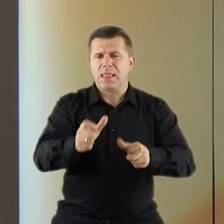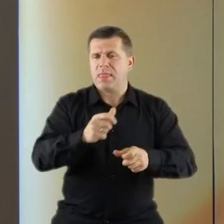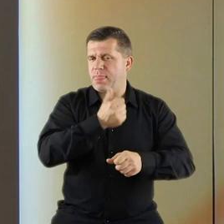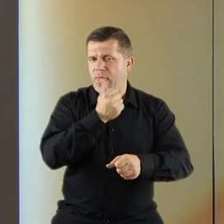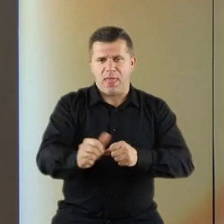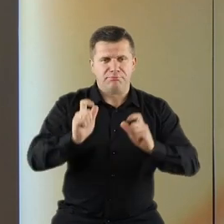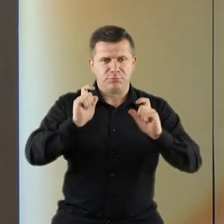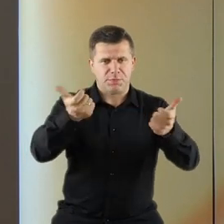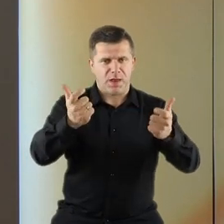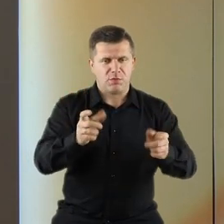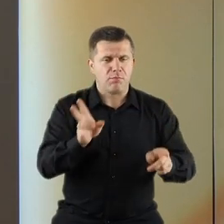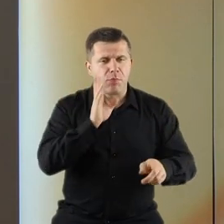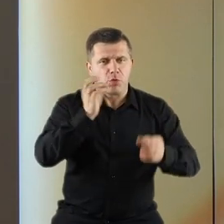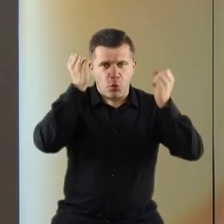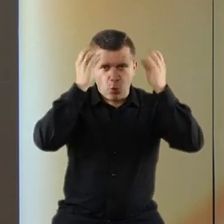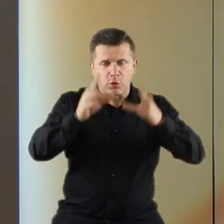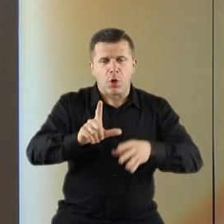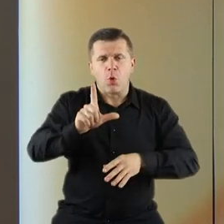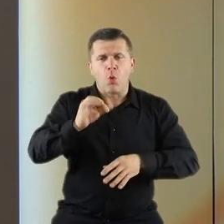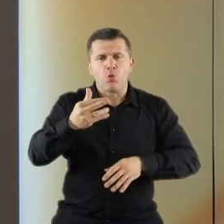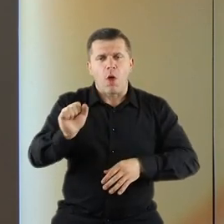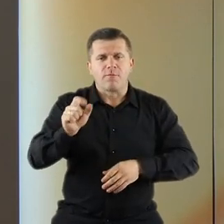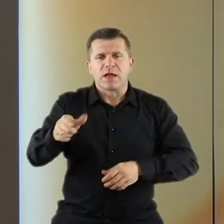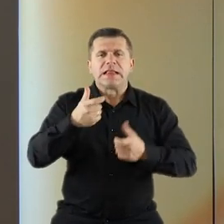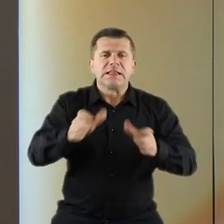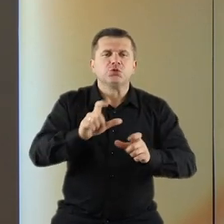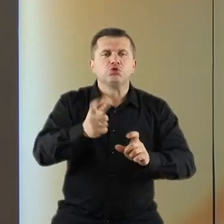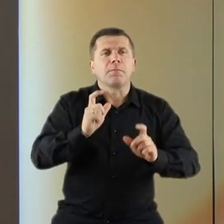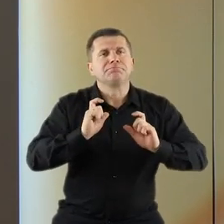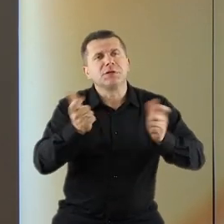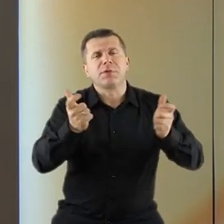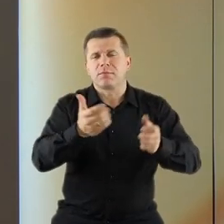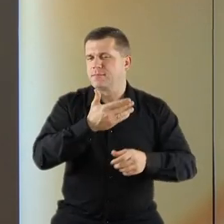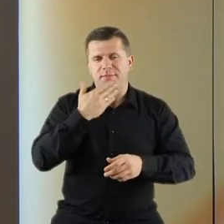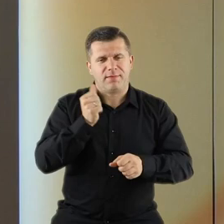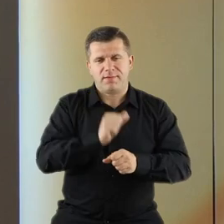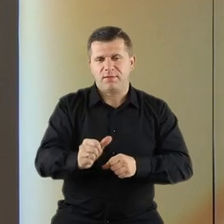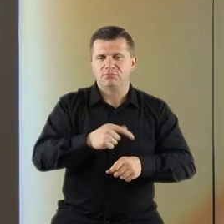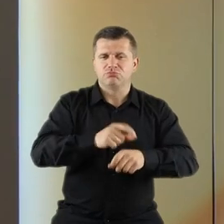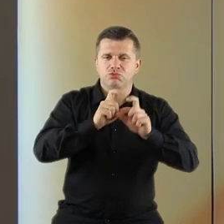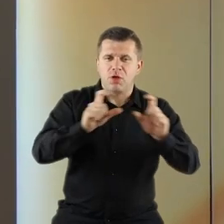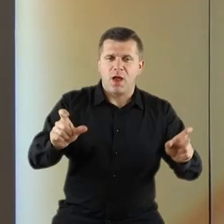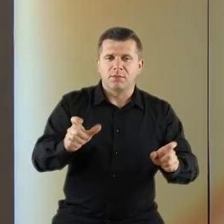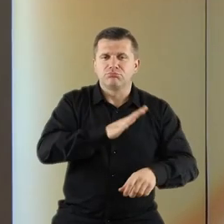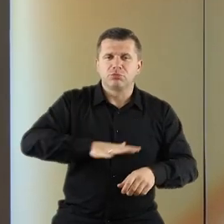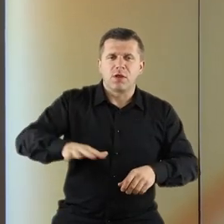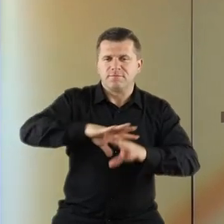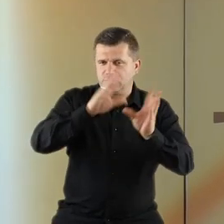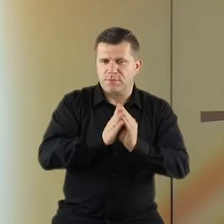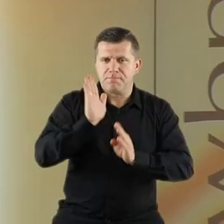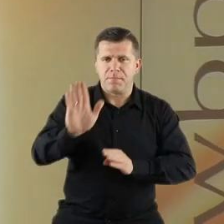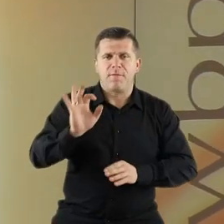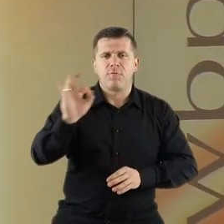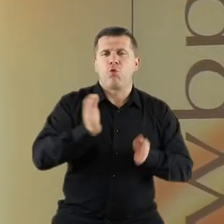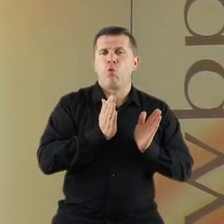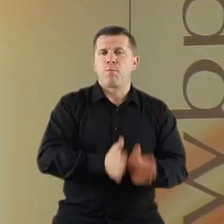tak jak w kulturze ludowej tam nic nie jest przypadkowe czas przestrzeń Wszystko mają swoje